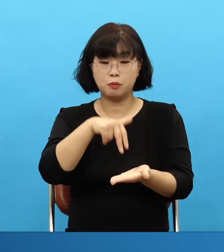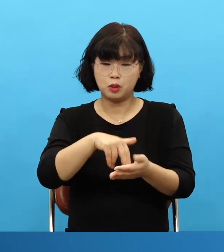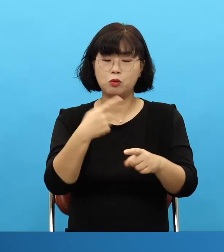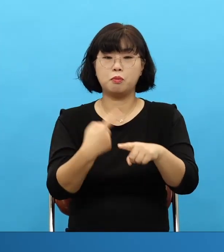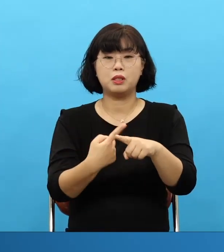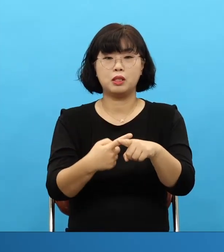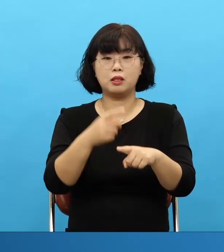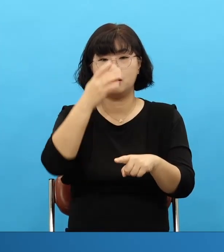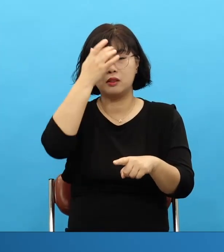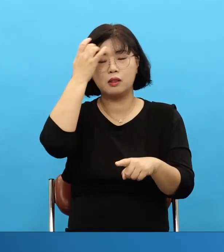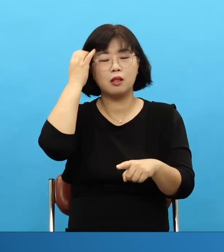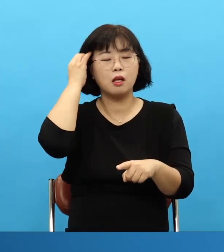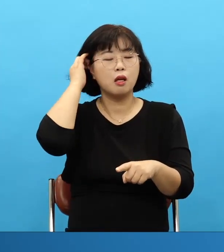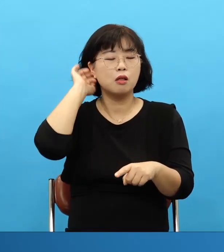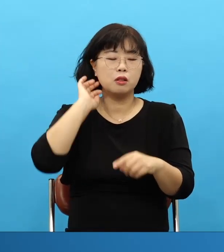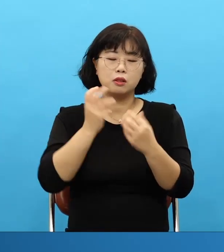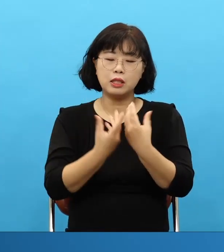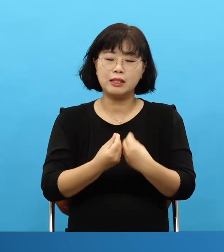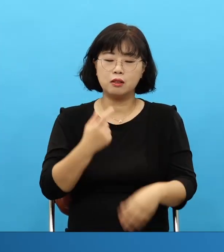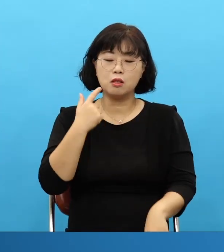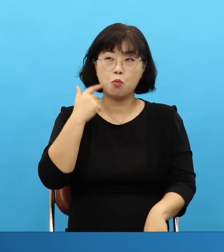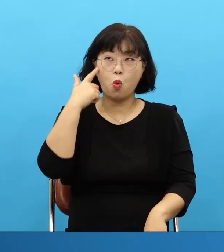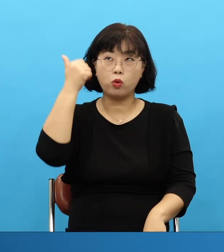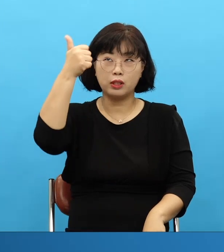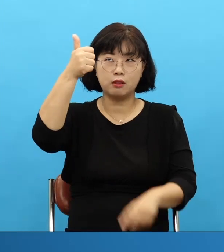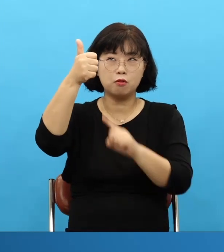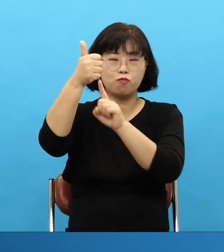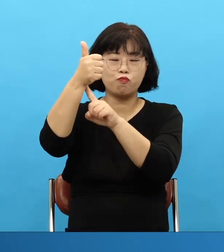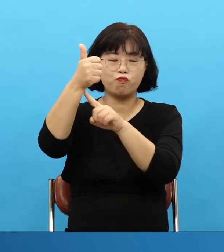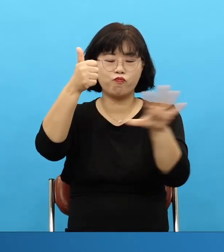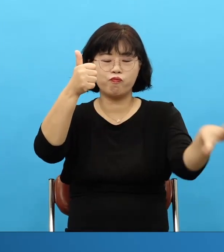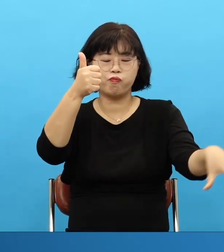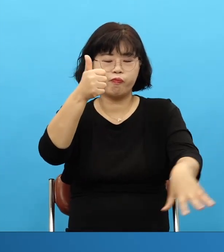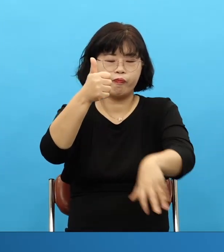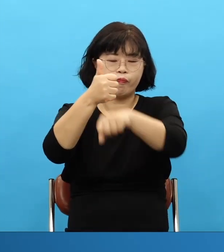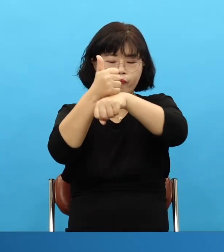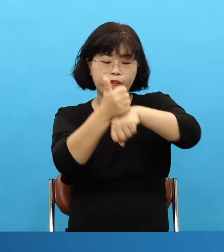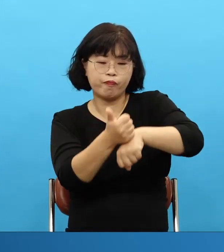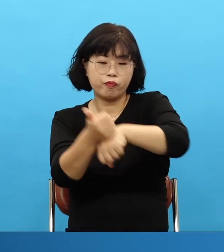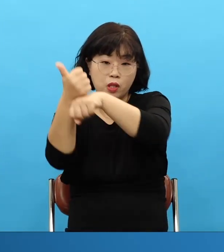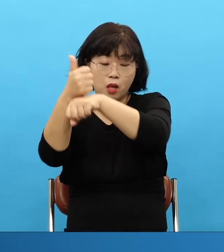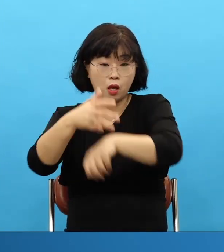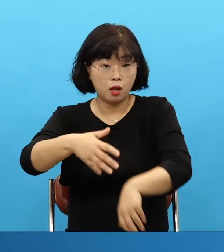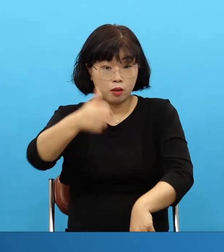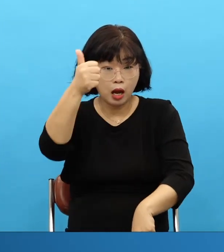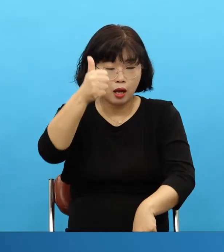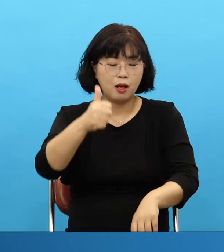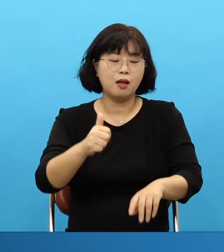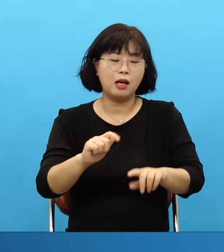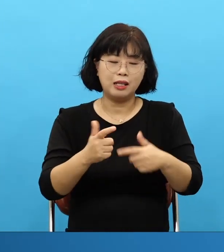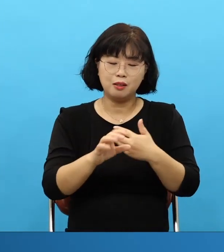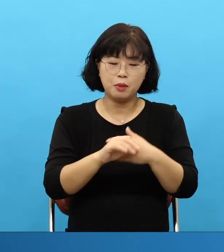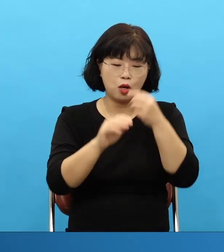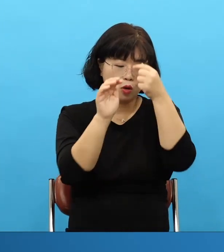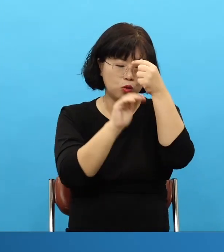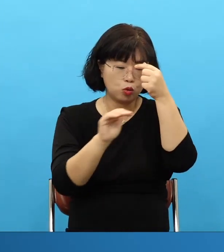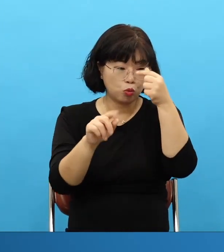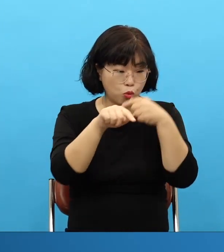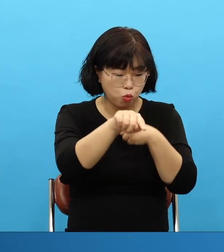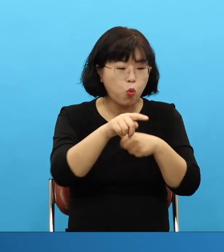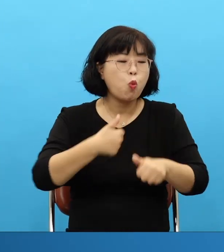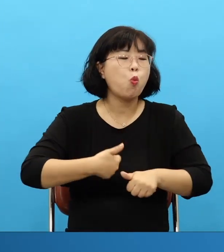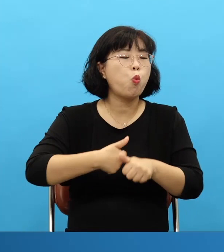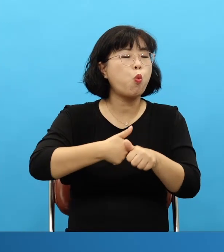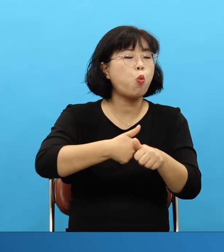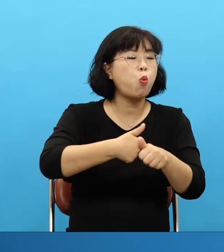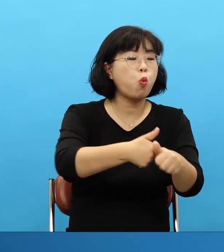생각하는 게 좋을까요? And even for our ministers and pastors, is it better for you to think of things centered on yourselves or for the believers? 사실은 계산해 보면요, 꼭